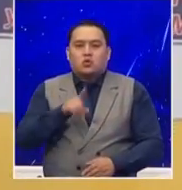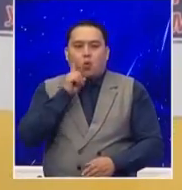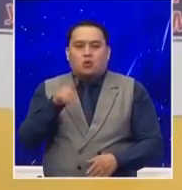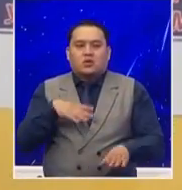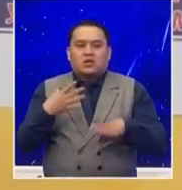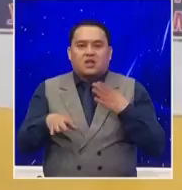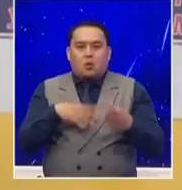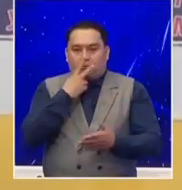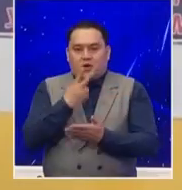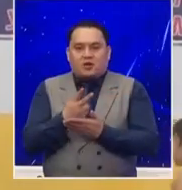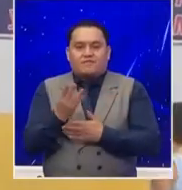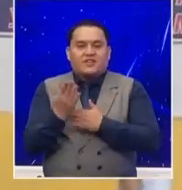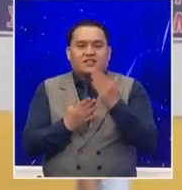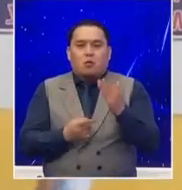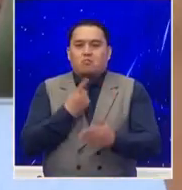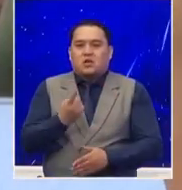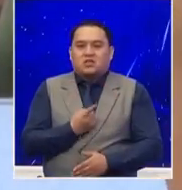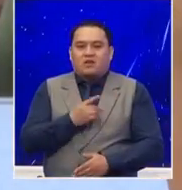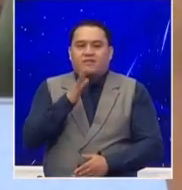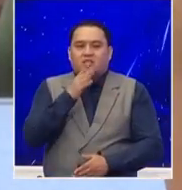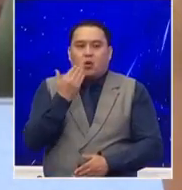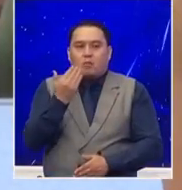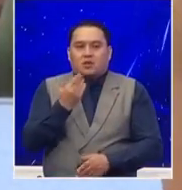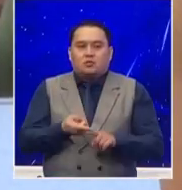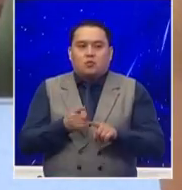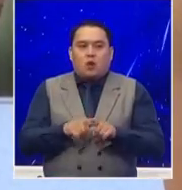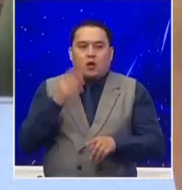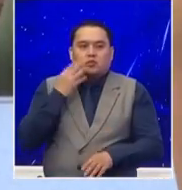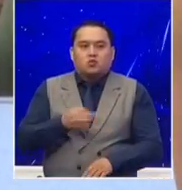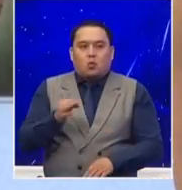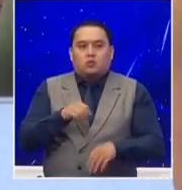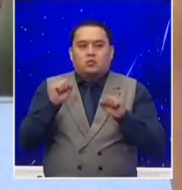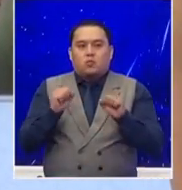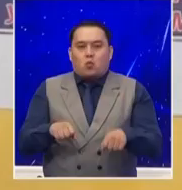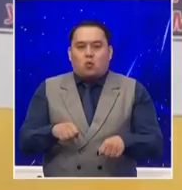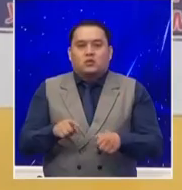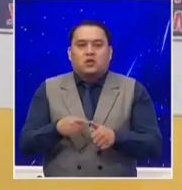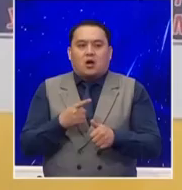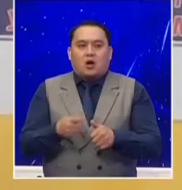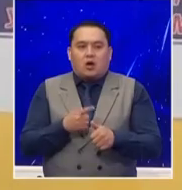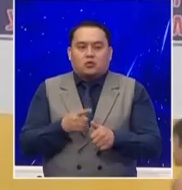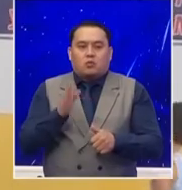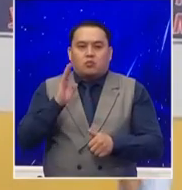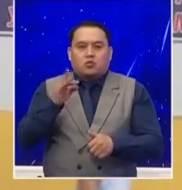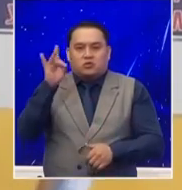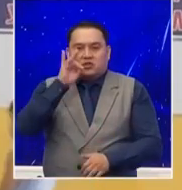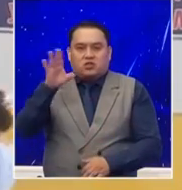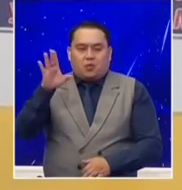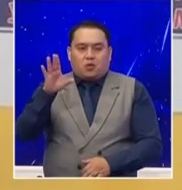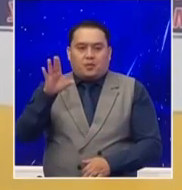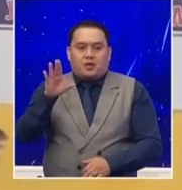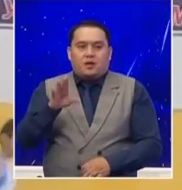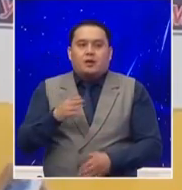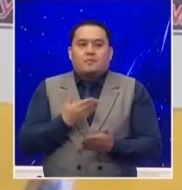тренировках демонстрируют высшее мастерство для своего возраста. И потому Алматинскую область можно, не задумываясь, назвать кузницей будущих чемпионов.